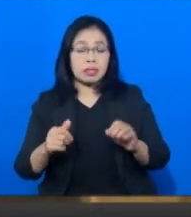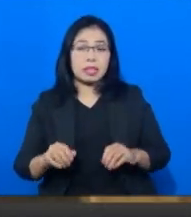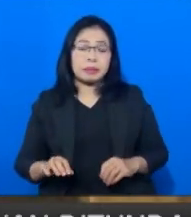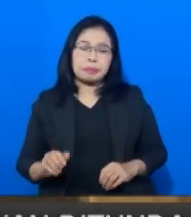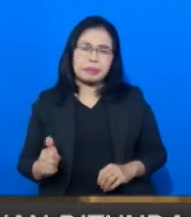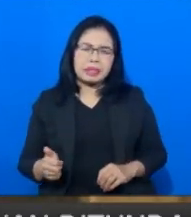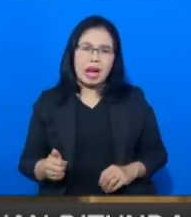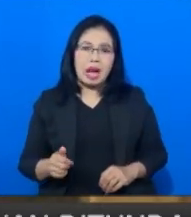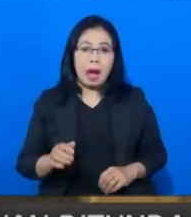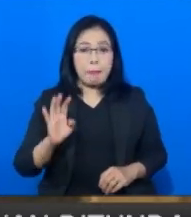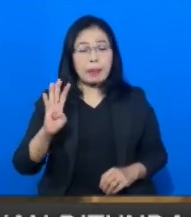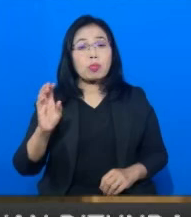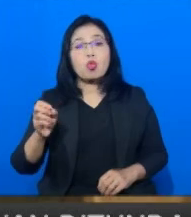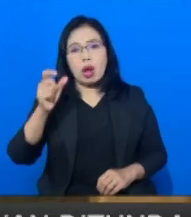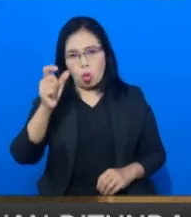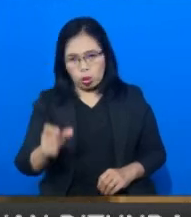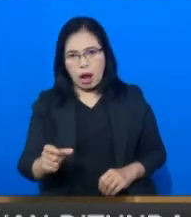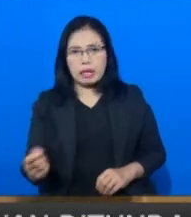dah. Warga sini juga itu